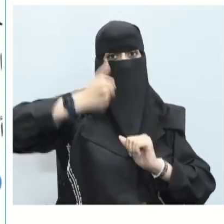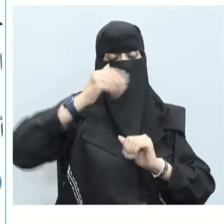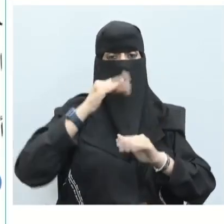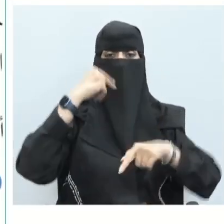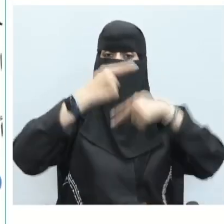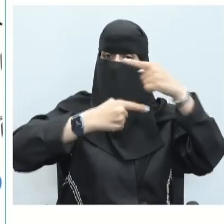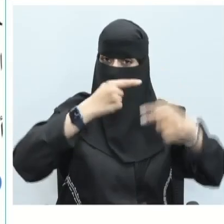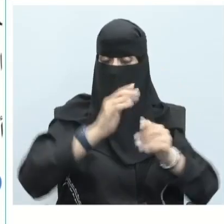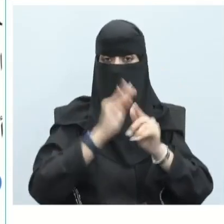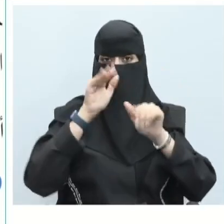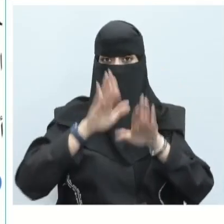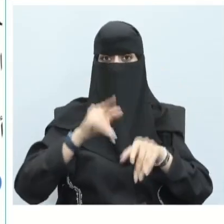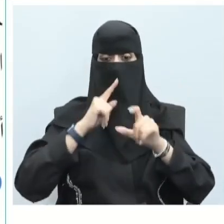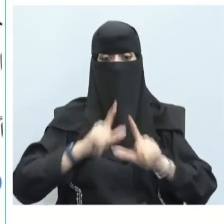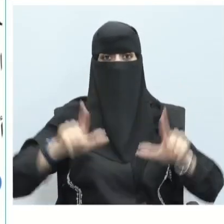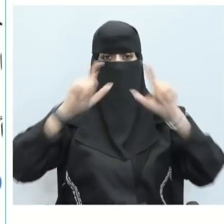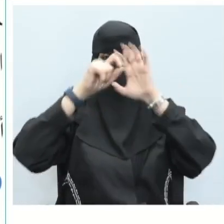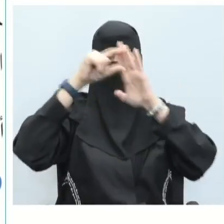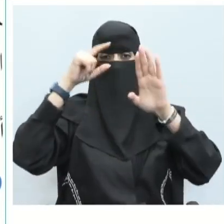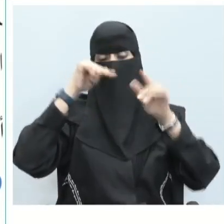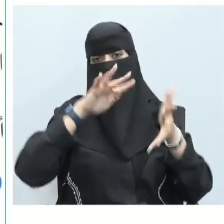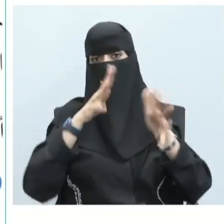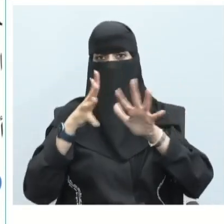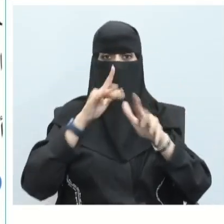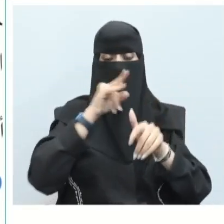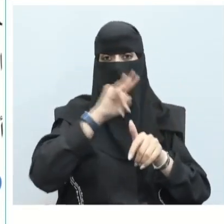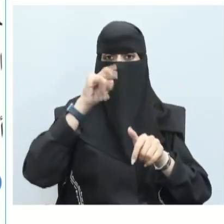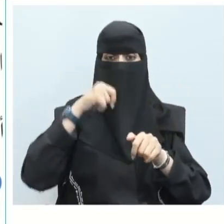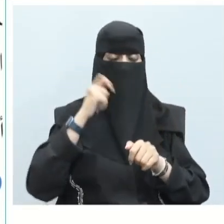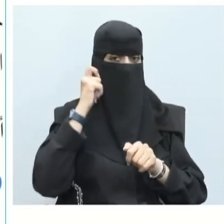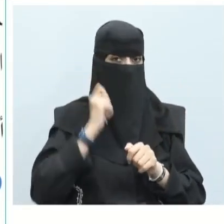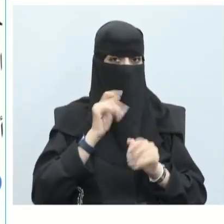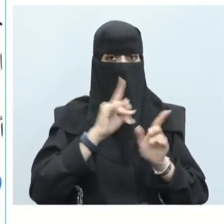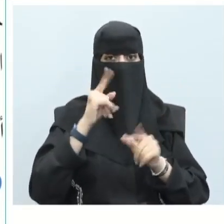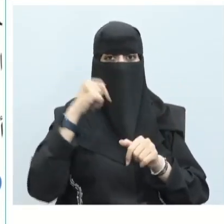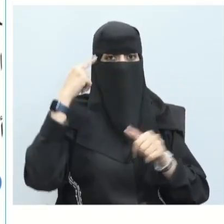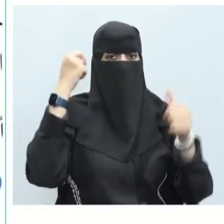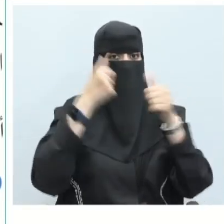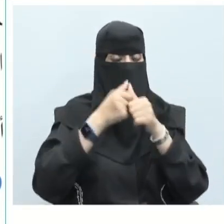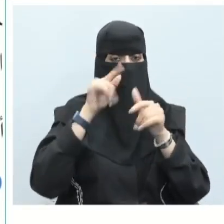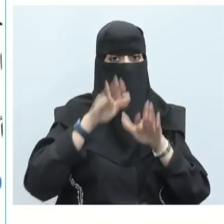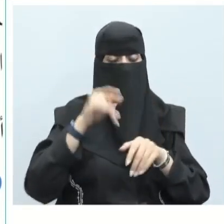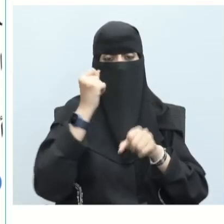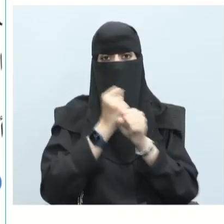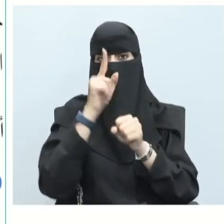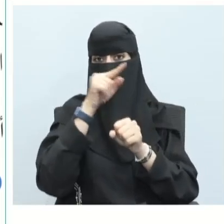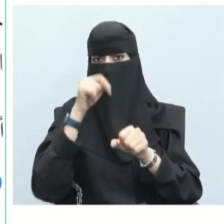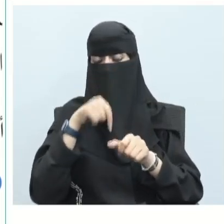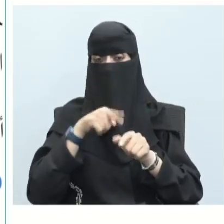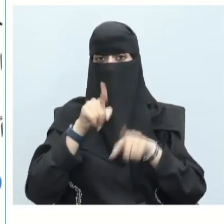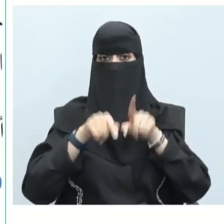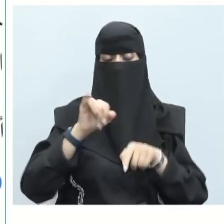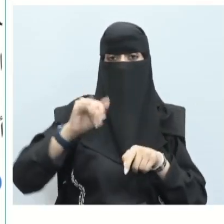نكمل لدينا ملحوظه احيانا لا يعد تهديد او التذكير بالخطر مغالطه